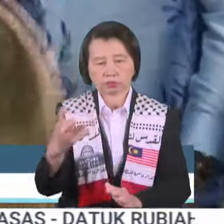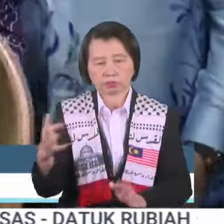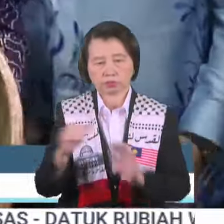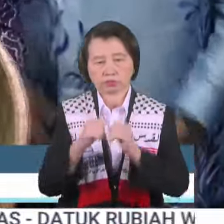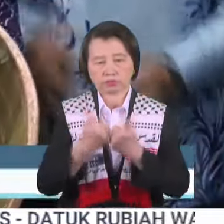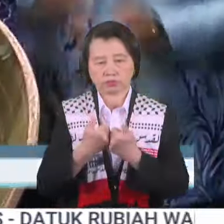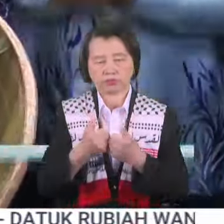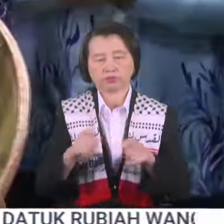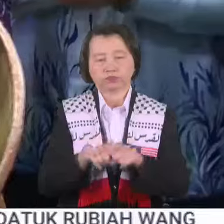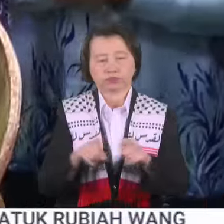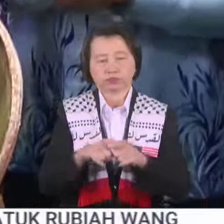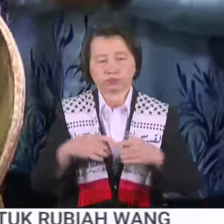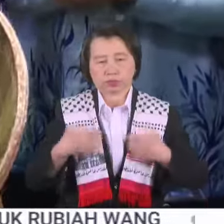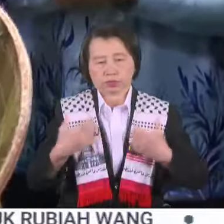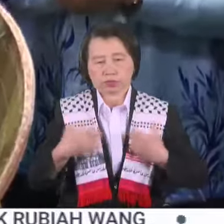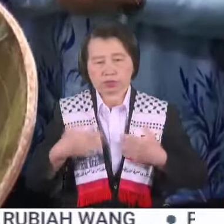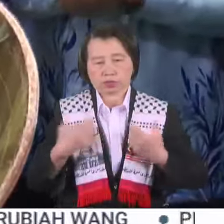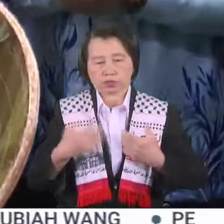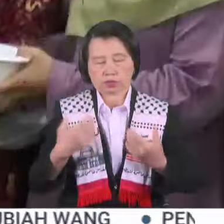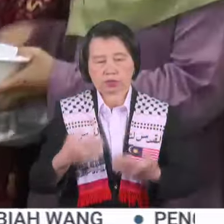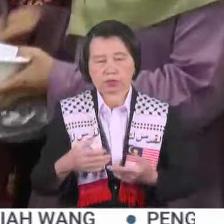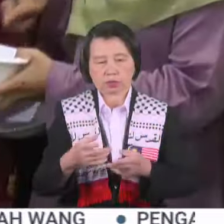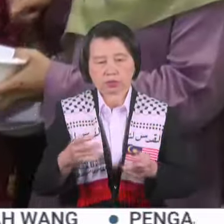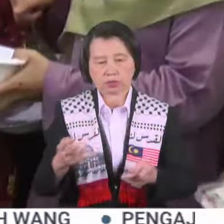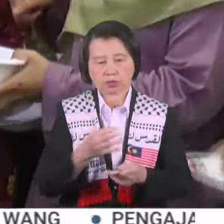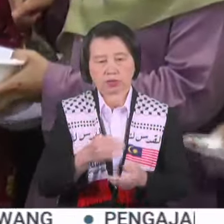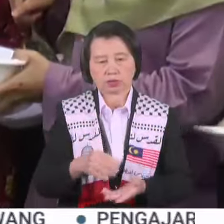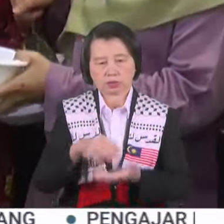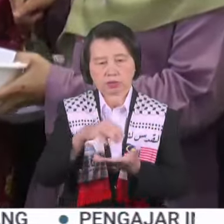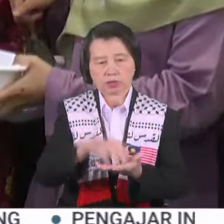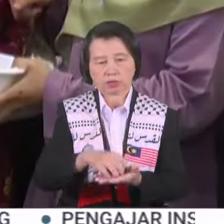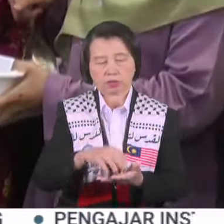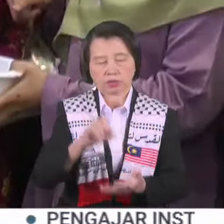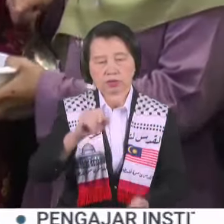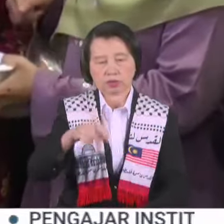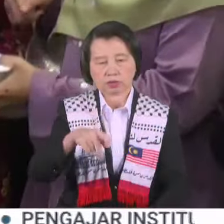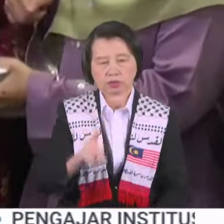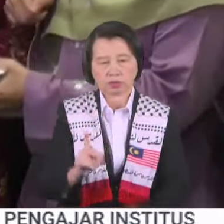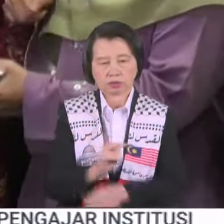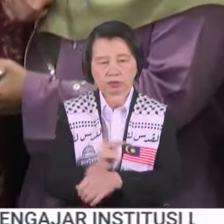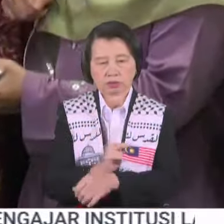Turut memeriahkan program adalah Perpatih Fest dan Pameran Suruhanjaya Koperasi Malaysia.